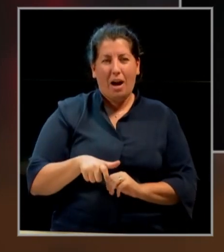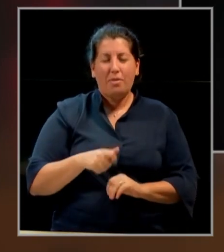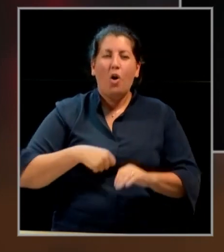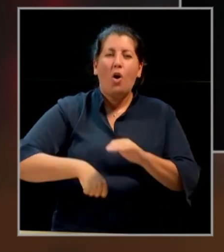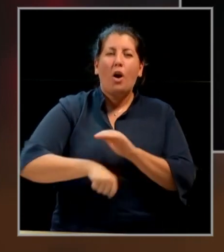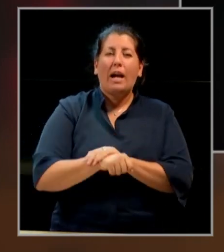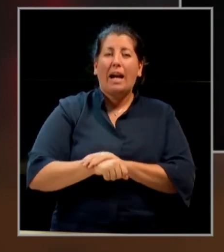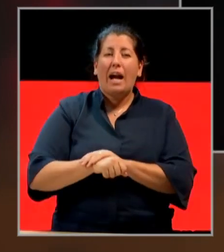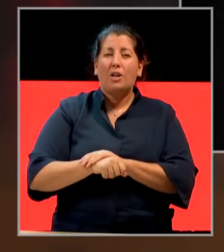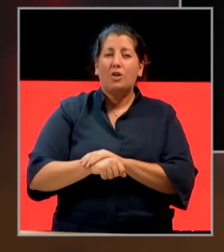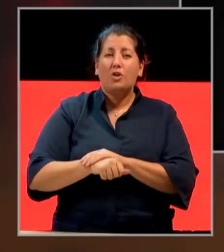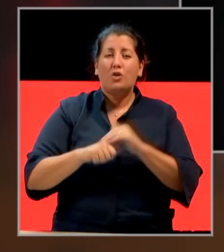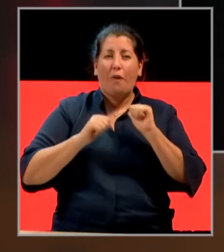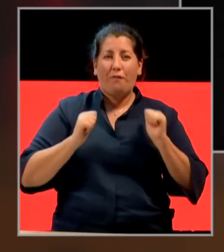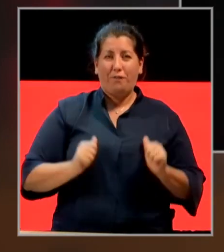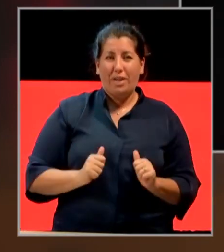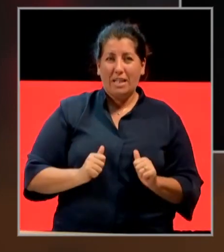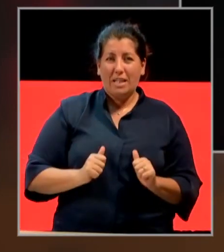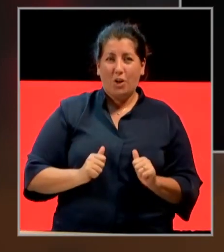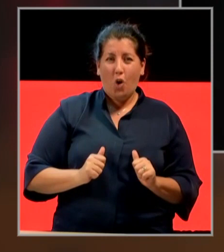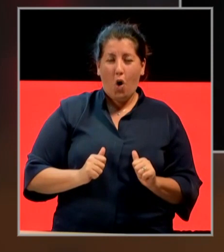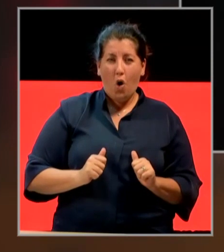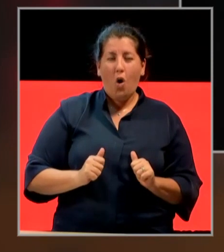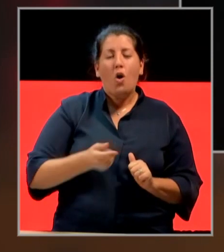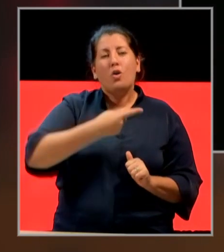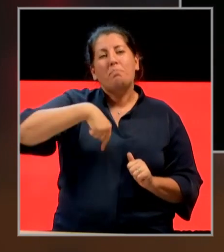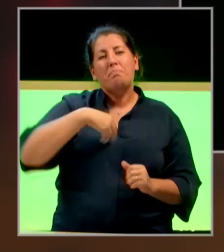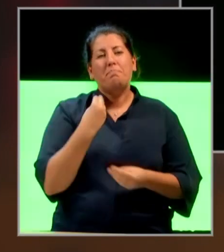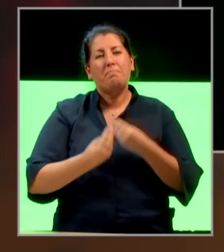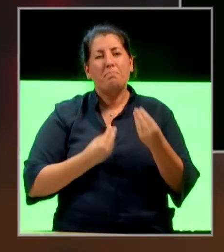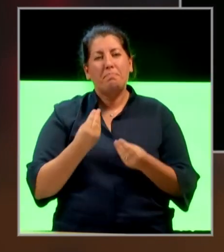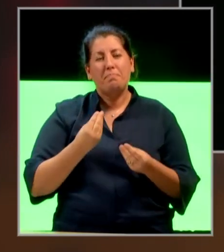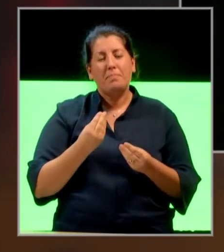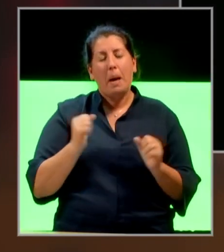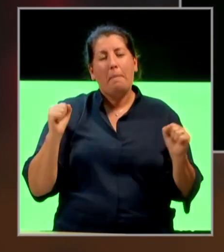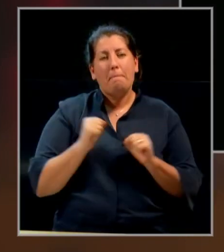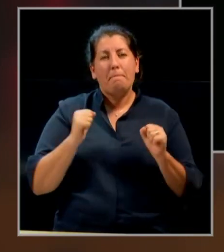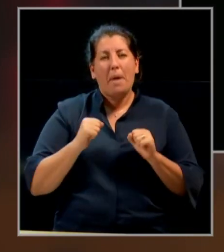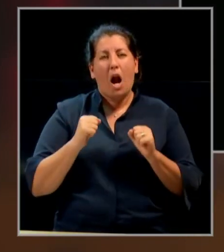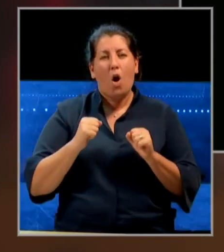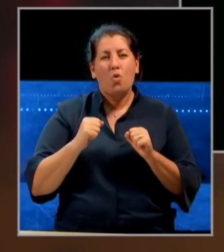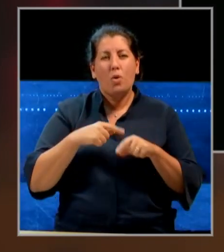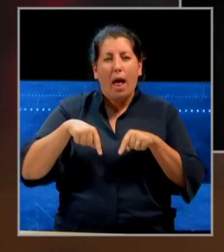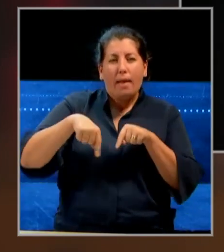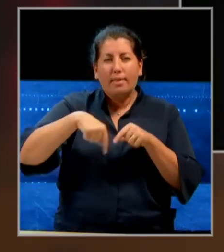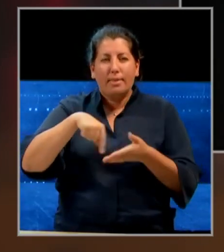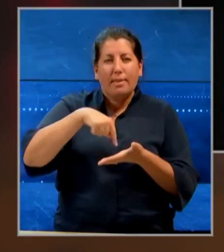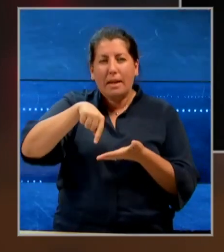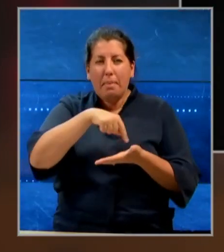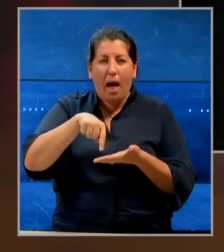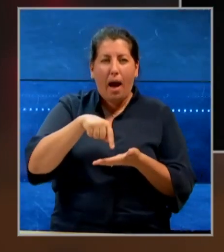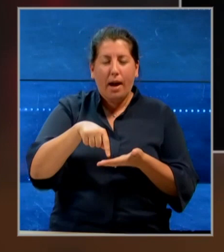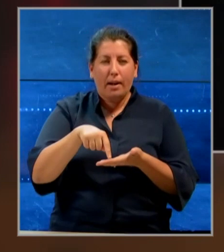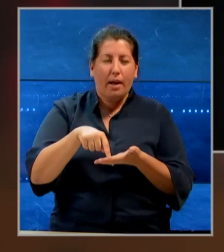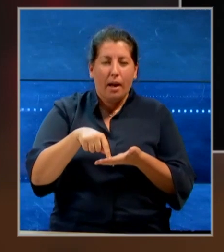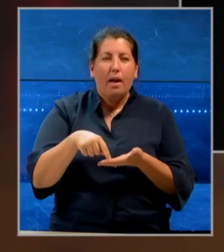fisico, purtroppo. I nostri ragazzi, i nostri giovani hanno paura a dribblare, disse proprio così. Quindi c'era questa apprensione. Lei come lo valuta